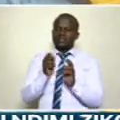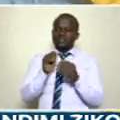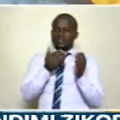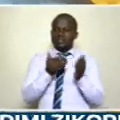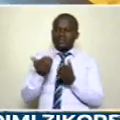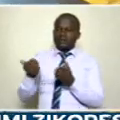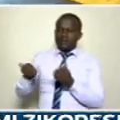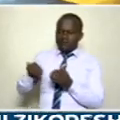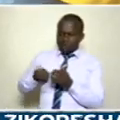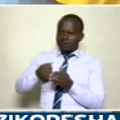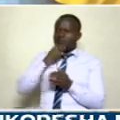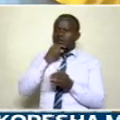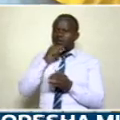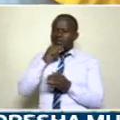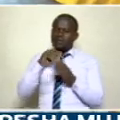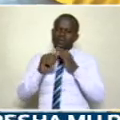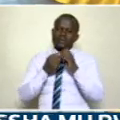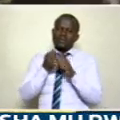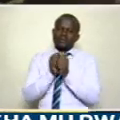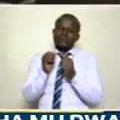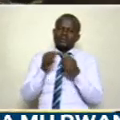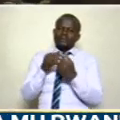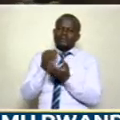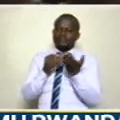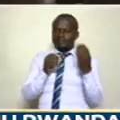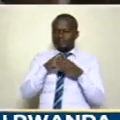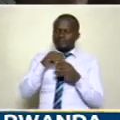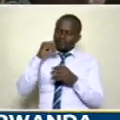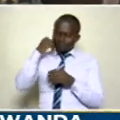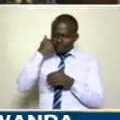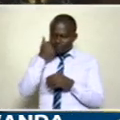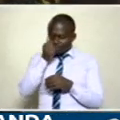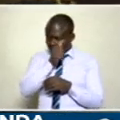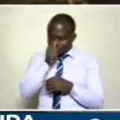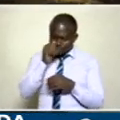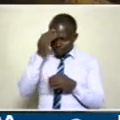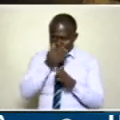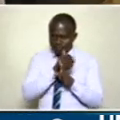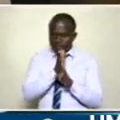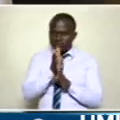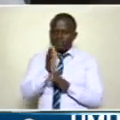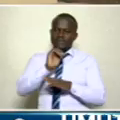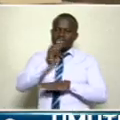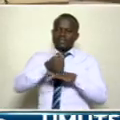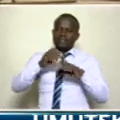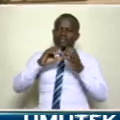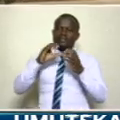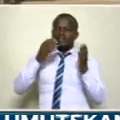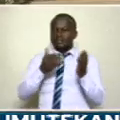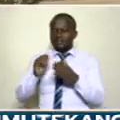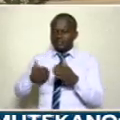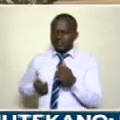abana b'abahungu bari munsi y'imyaka 18 bari mu buzererezi kugira ngo bagororwe. Hashyizweho igice cyakira